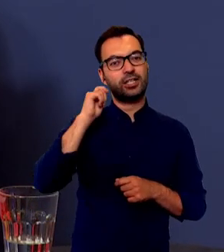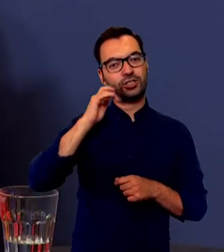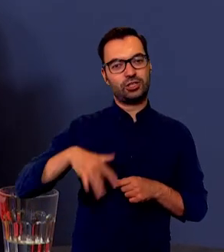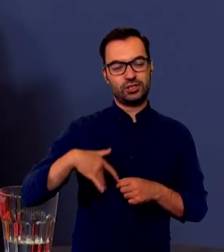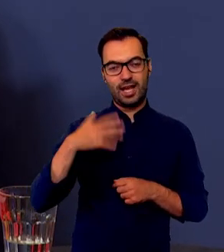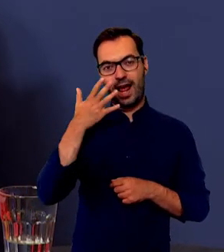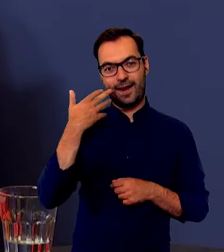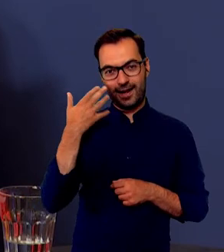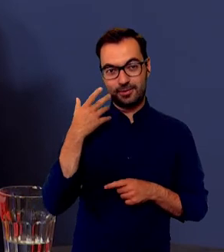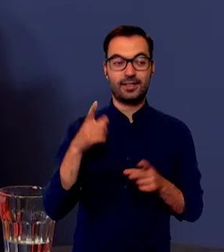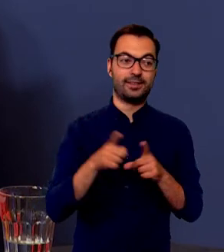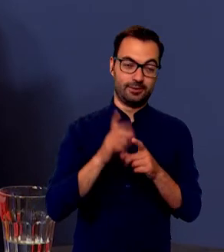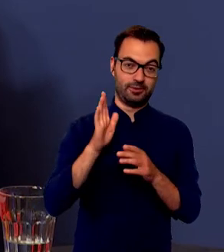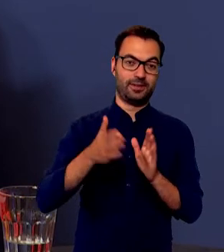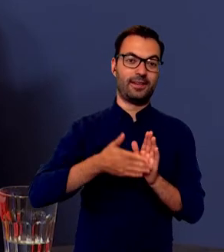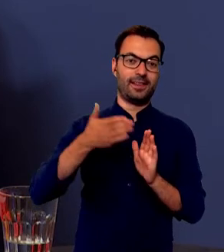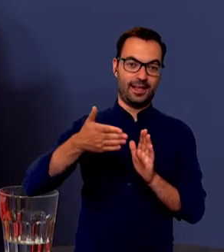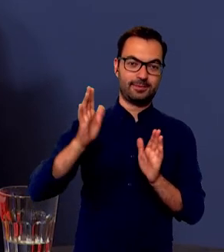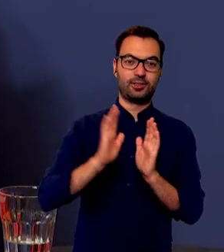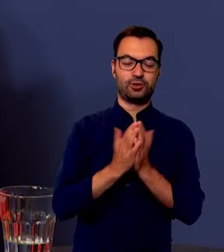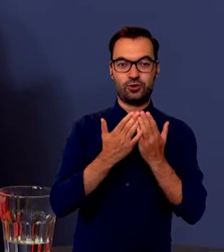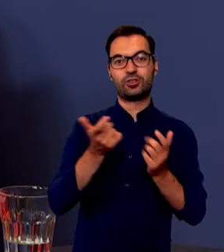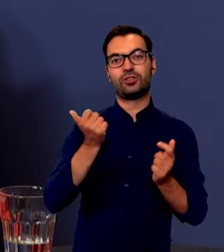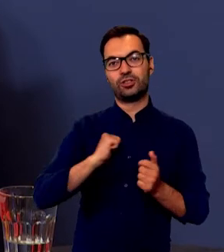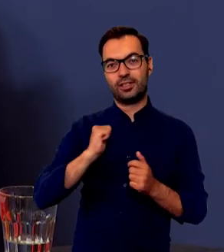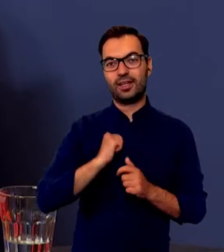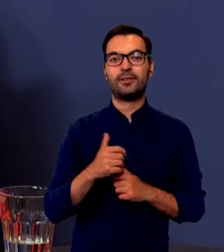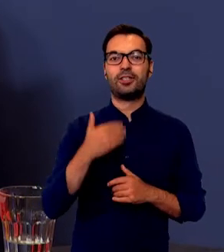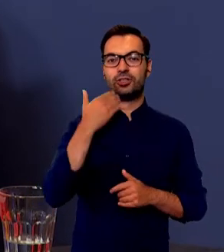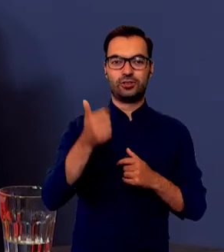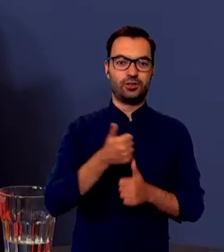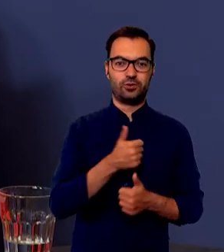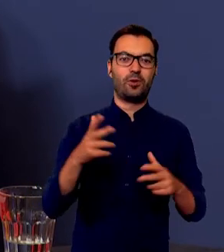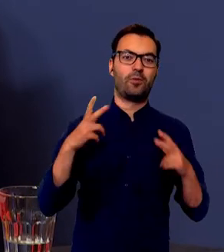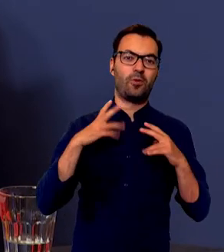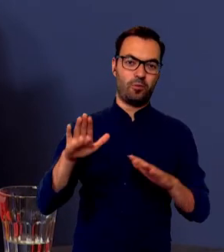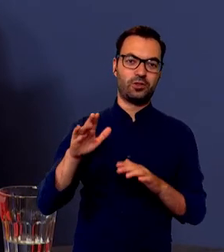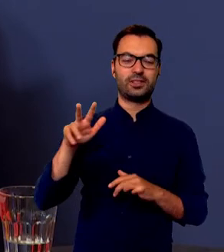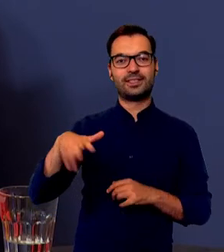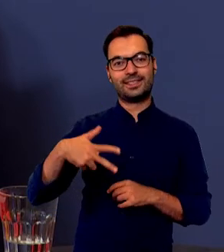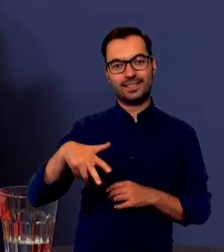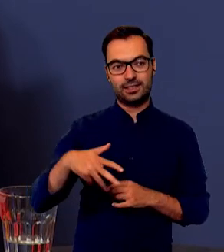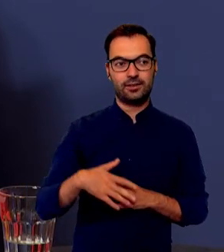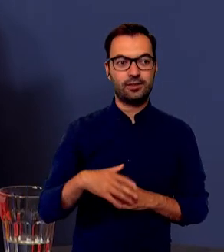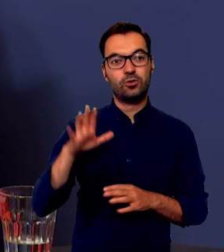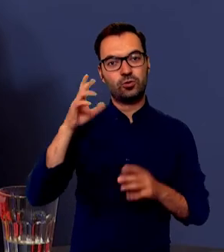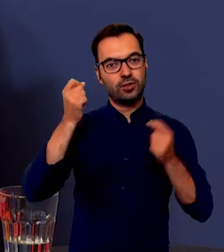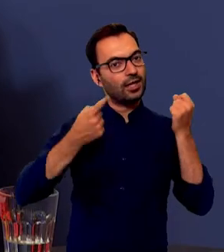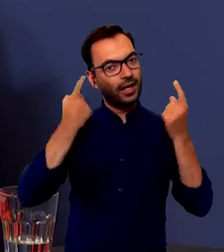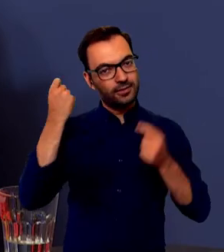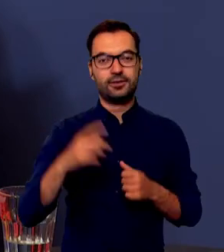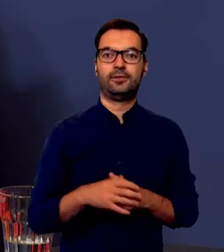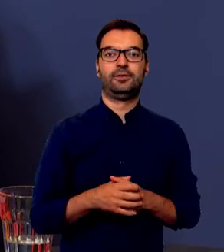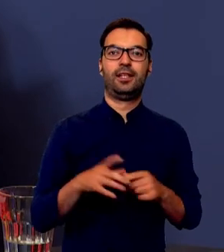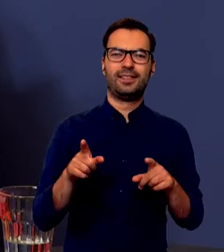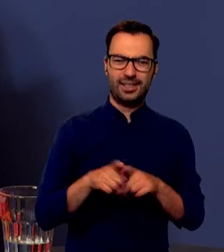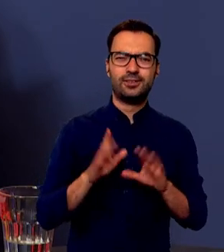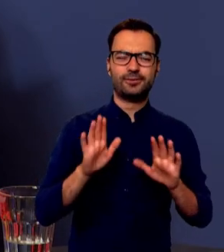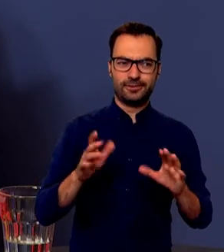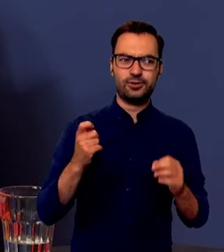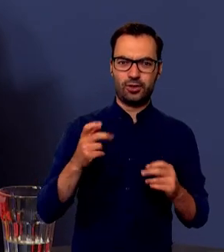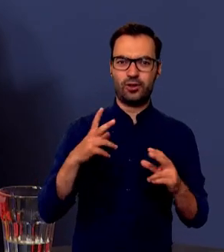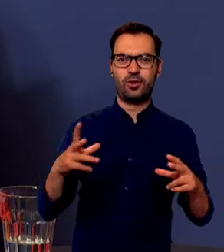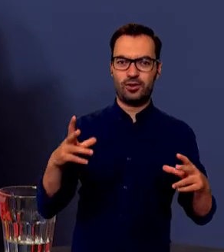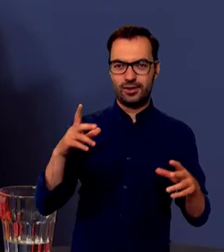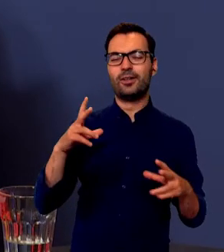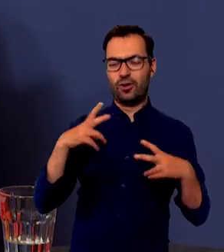zapowiedź kolejnych publikacji, na które Ewo czekamy. Życzę ci doskonałego pobytu na Sycylii i twórczego, ale też żebyś jednak trochę, mimo